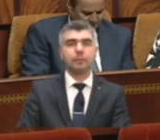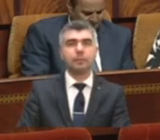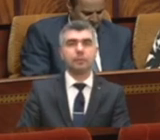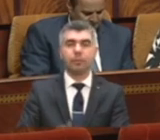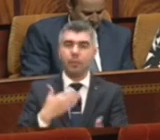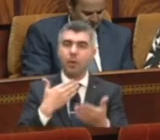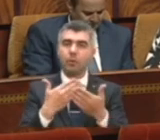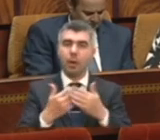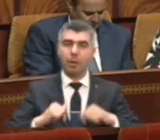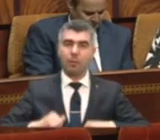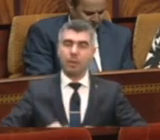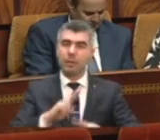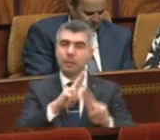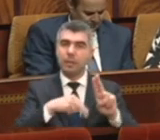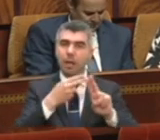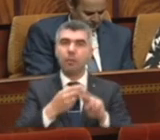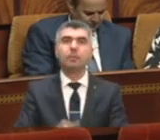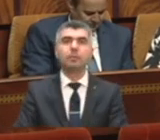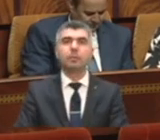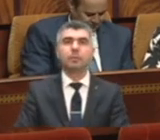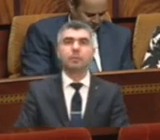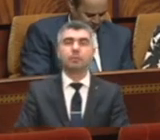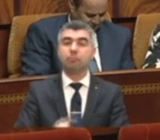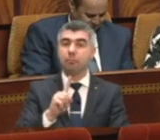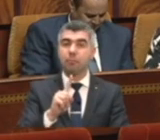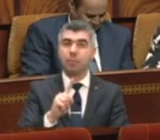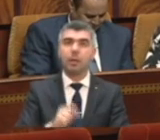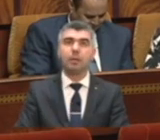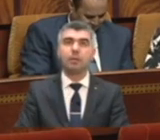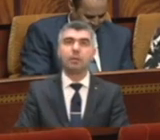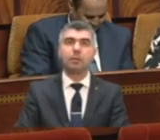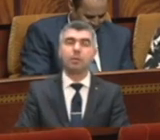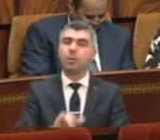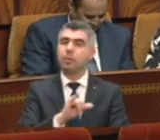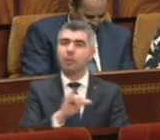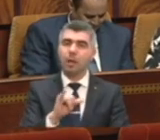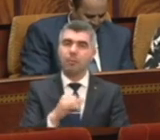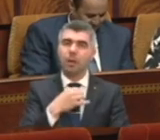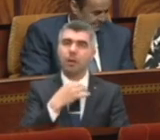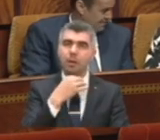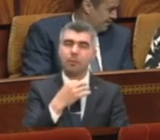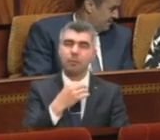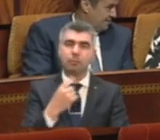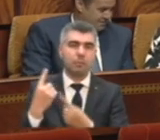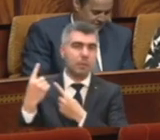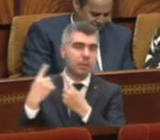شكرا سيد الوزير على جوابكم، ولكن في الحقيقة لا يقنعني،